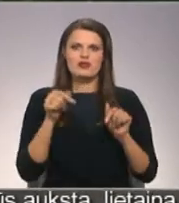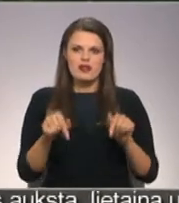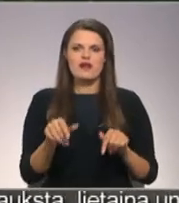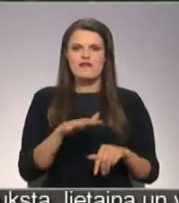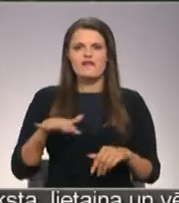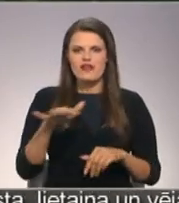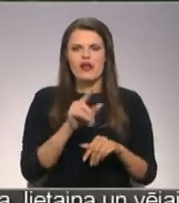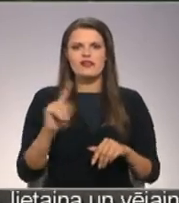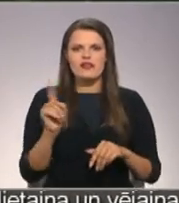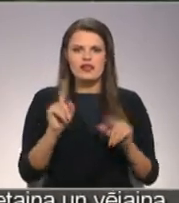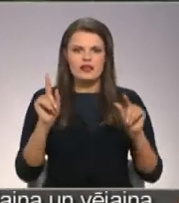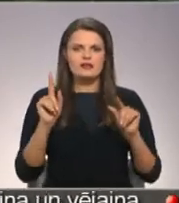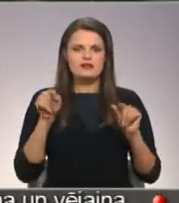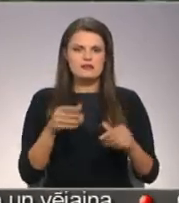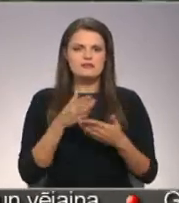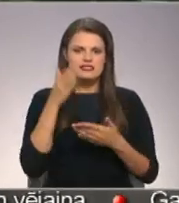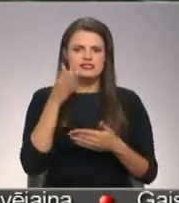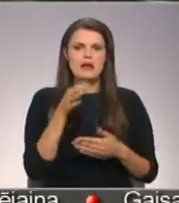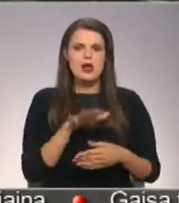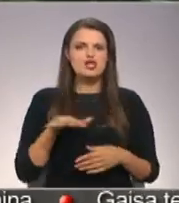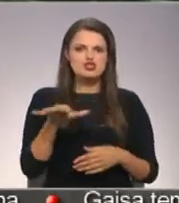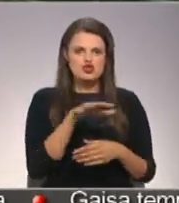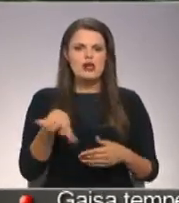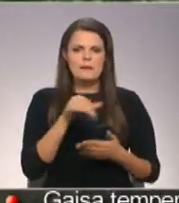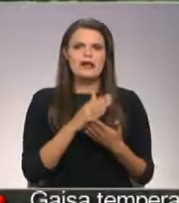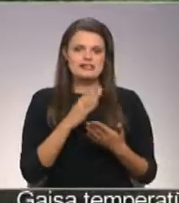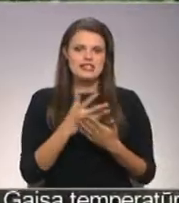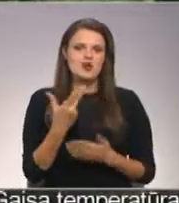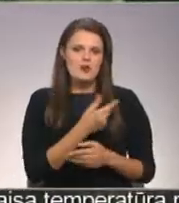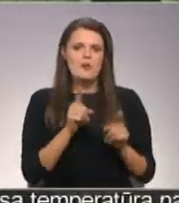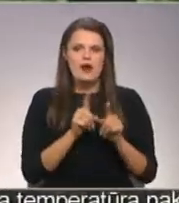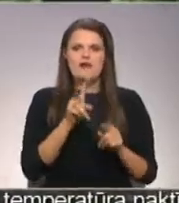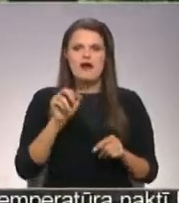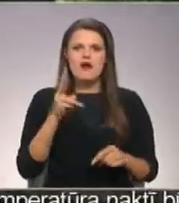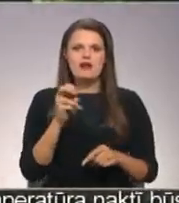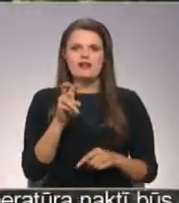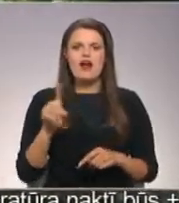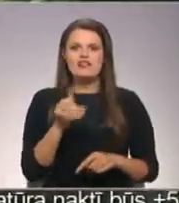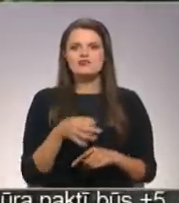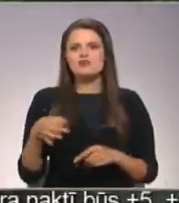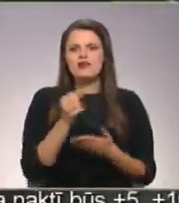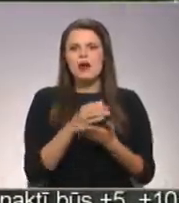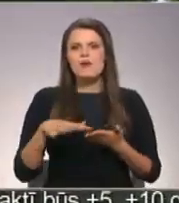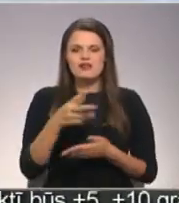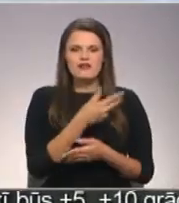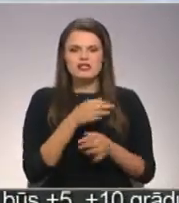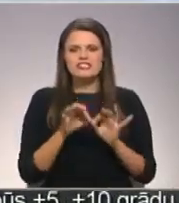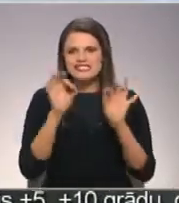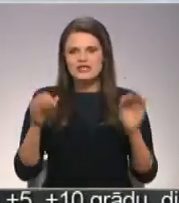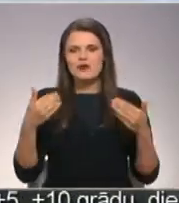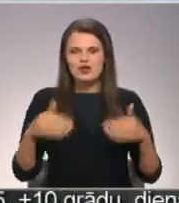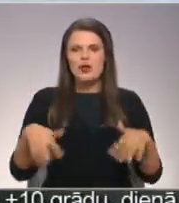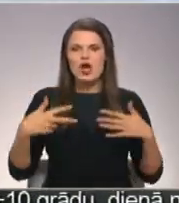arī ērču tamā zonā, tamā beistamā, jā, esam pūtējušies, jā. Arī Vārkavas novada Upmalas pagastā vakcināciju ciklu uzsākuši jau